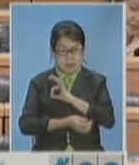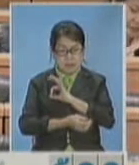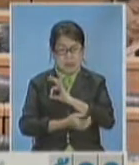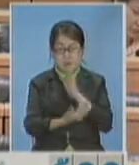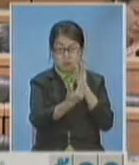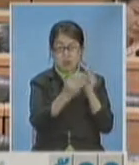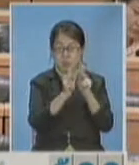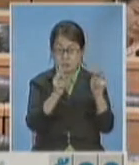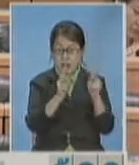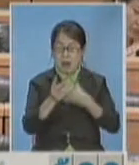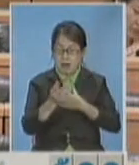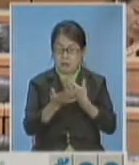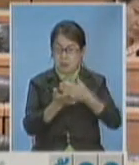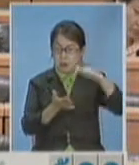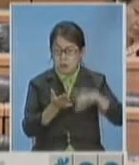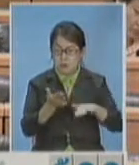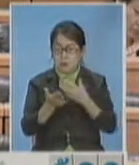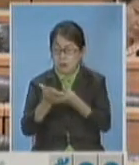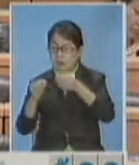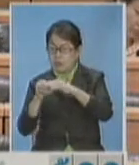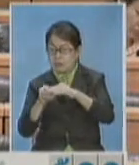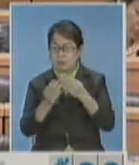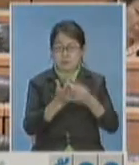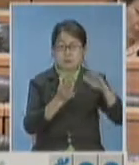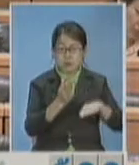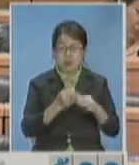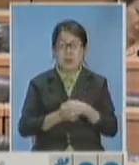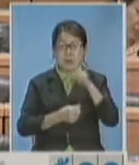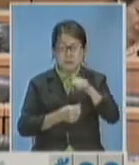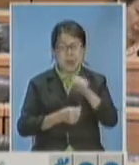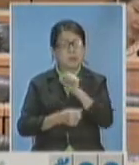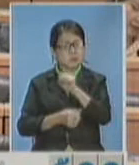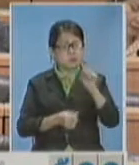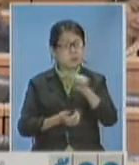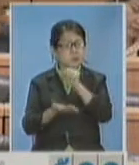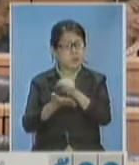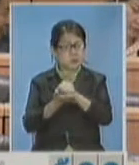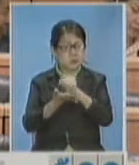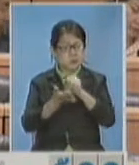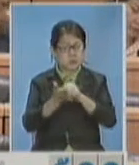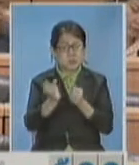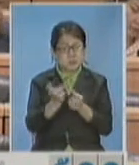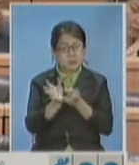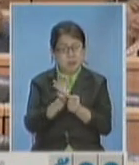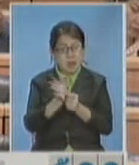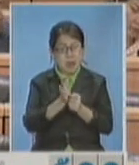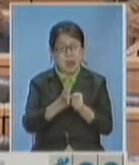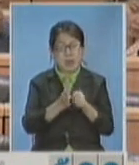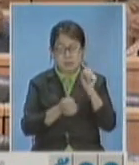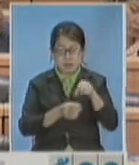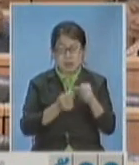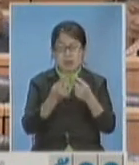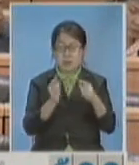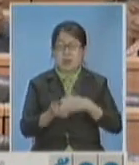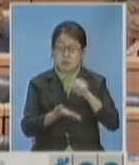ณาในการปรับลดงบประมาณการเพิ่มเติมงบประมาณจริงอยู่ครับสมาชิกสงวนความเห็นเอาไว้ในฐานะกรรมธิการแต่การสงว